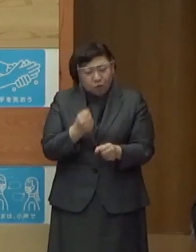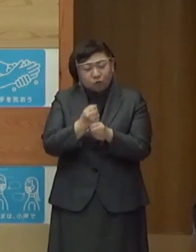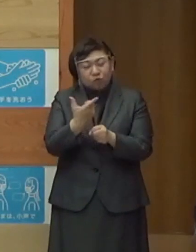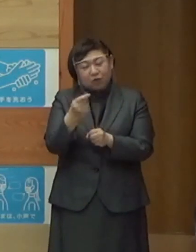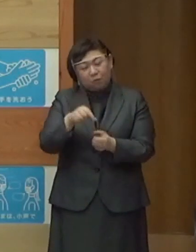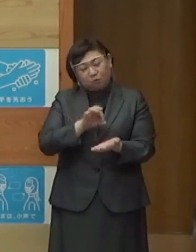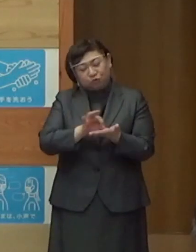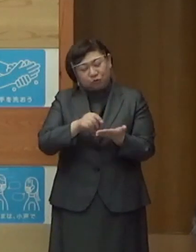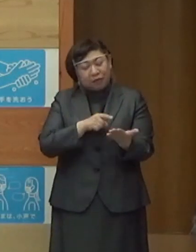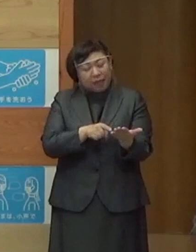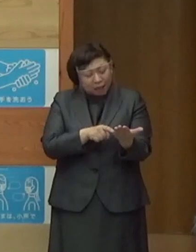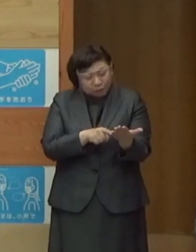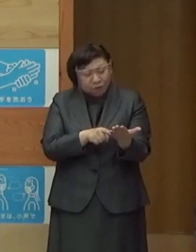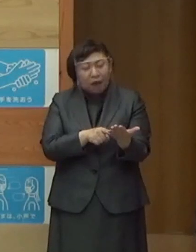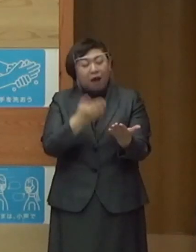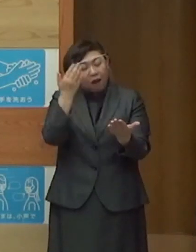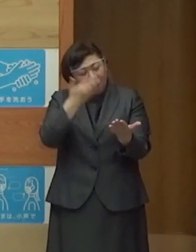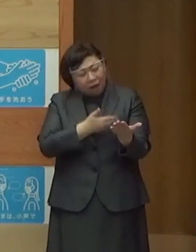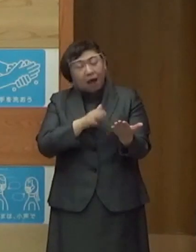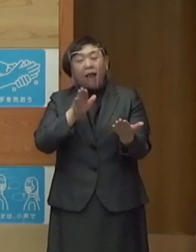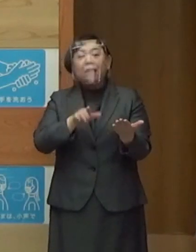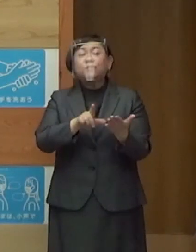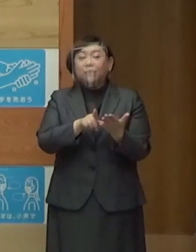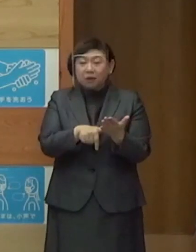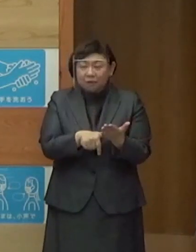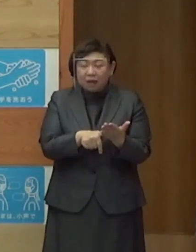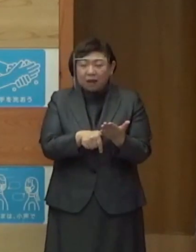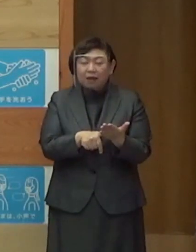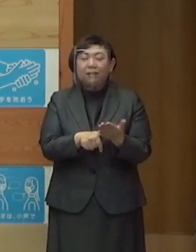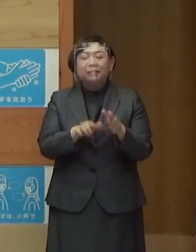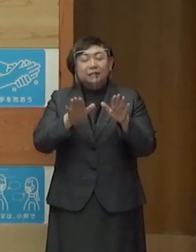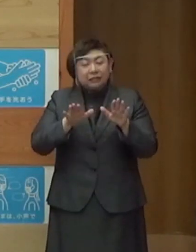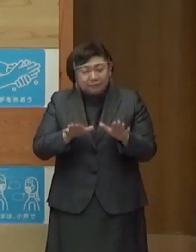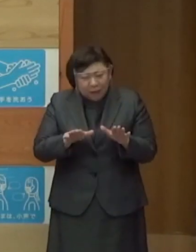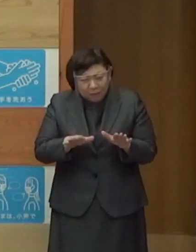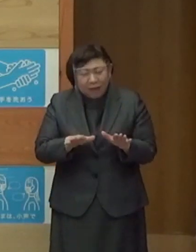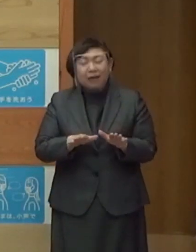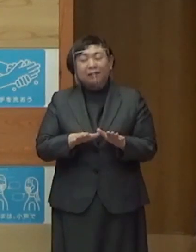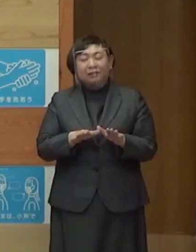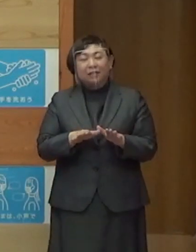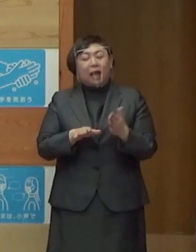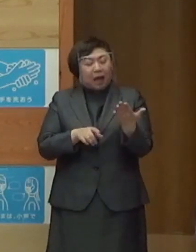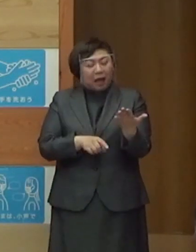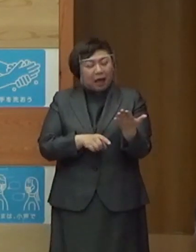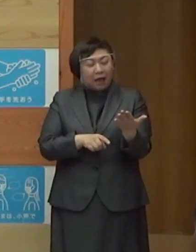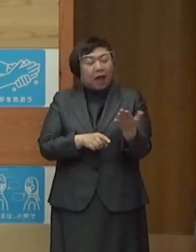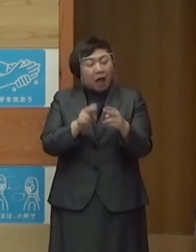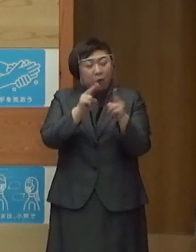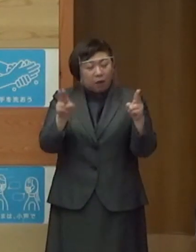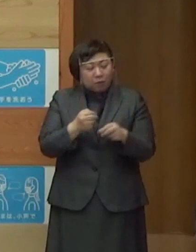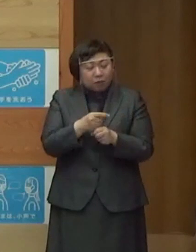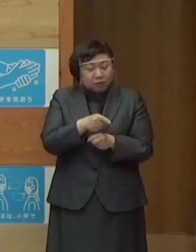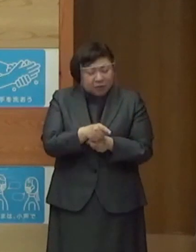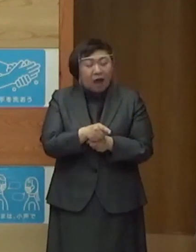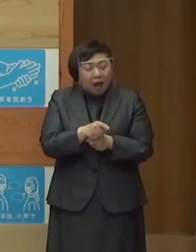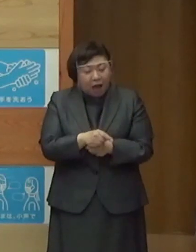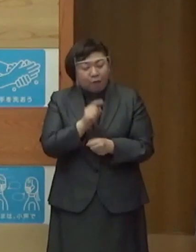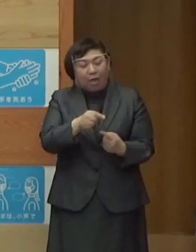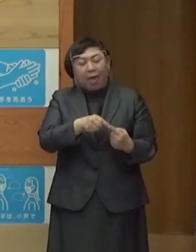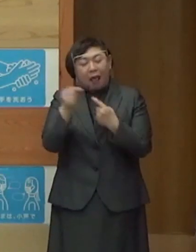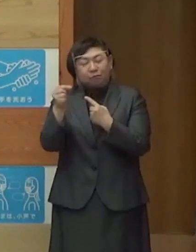材が使われているものがメニューの中にあれば、まあ、今はそういうものをぜひ選んでいただきた